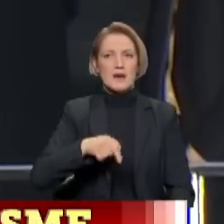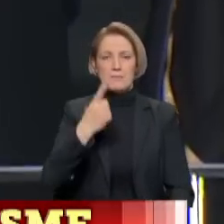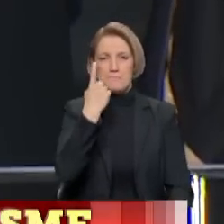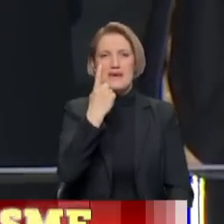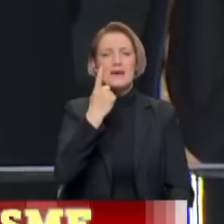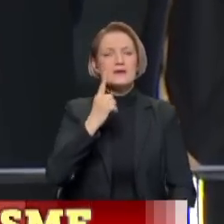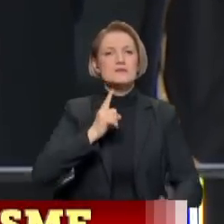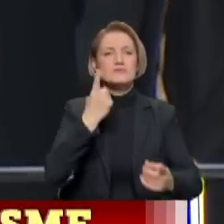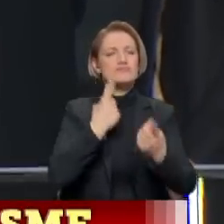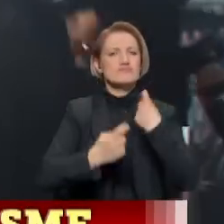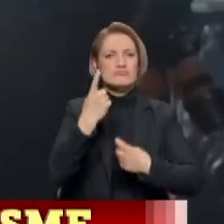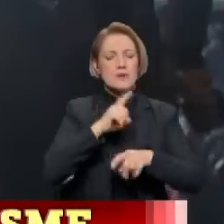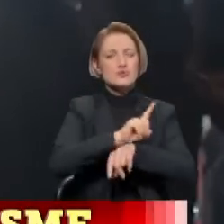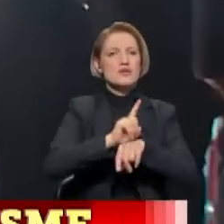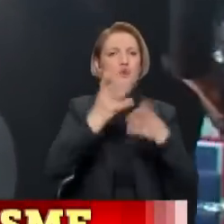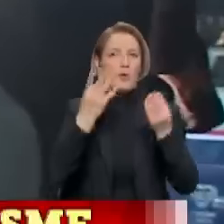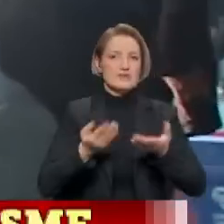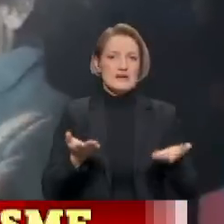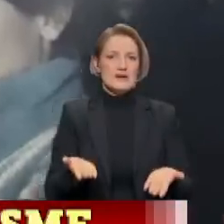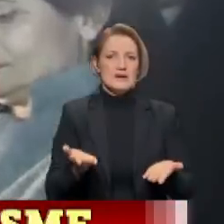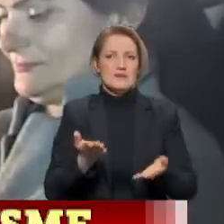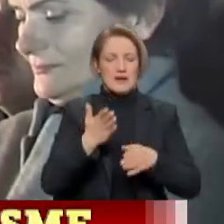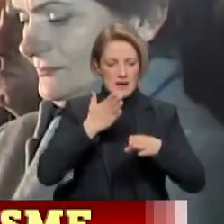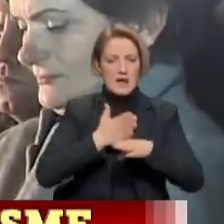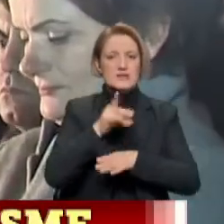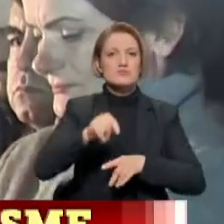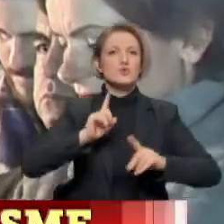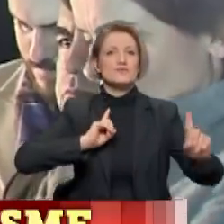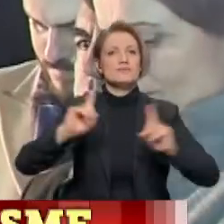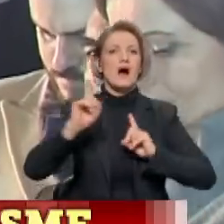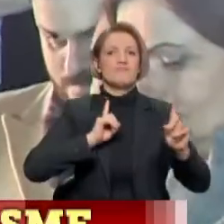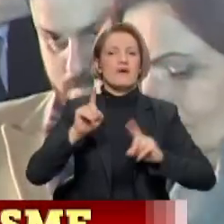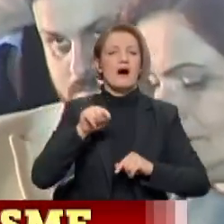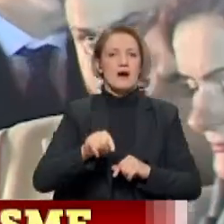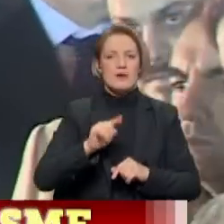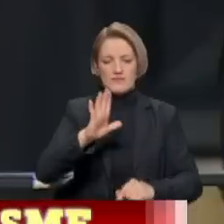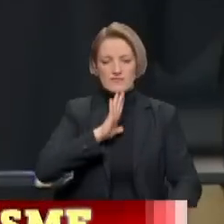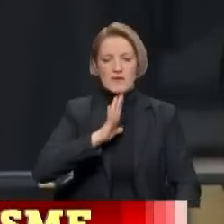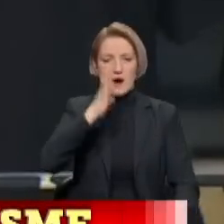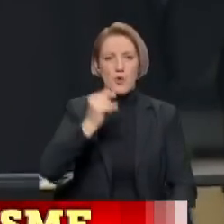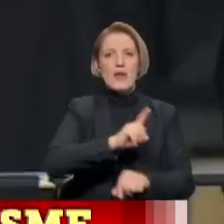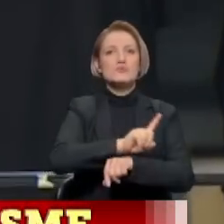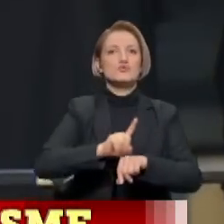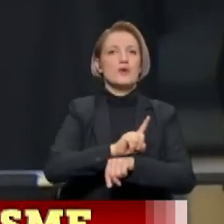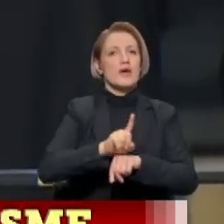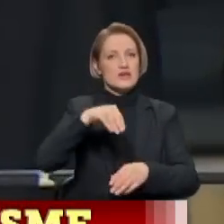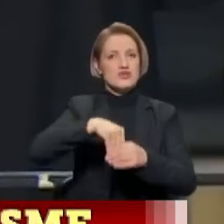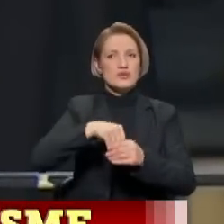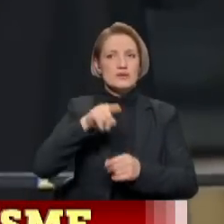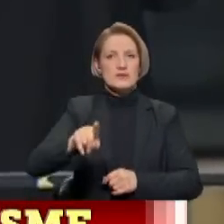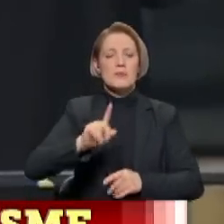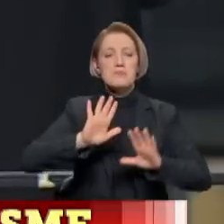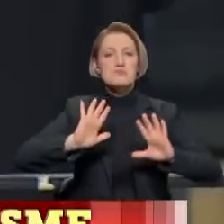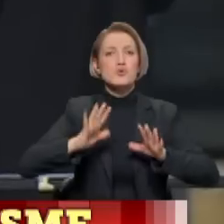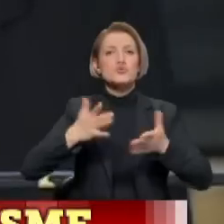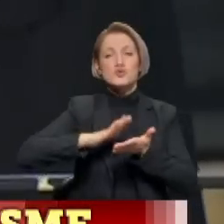bir yargılanma süreci olsaydı. Aslında bu dava var olan süreçte